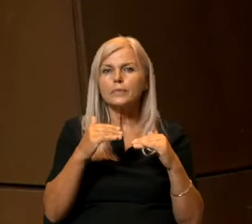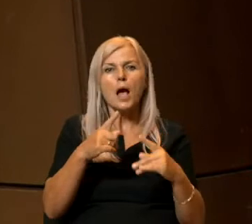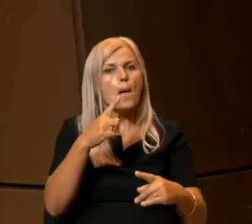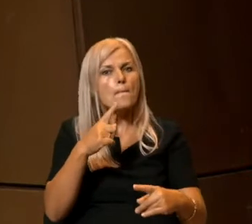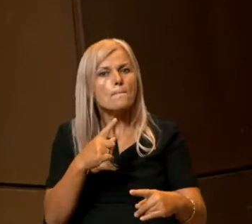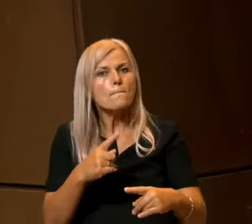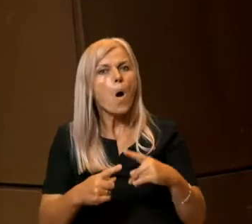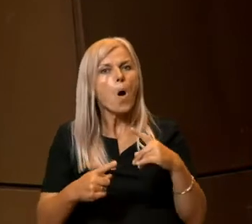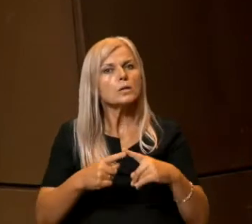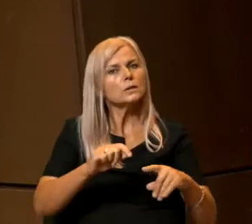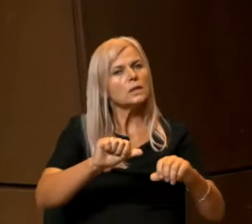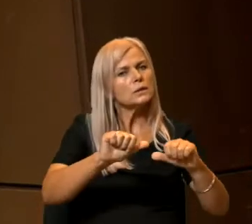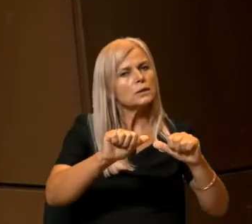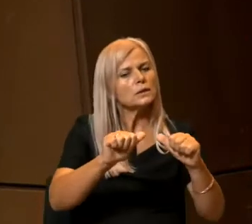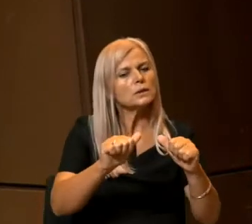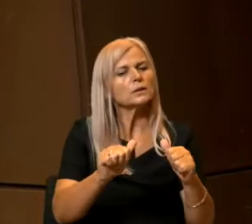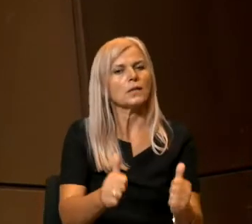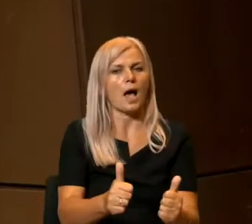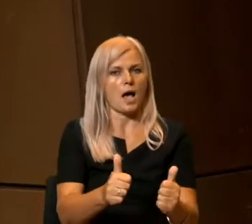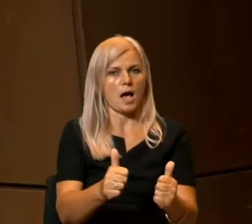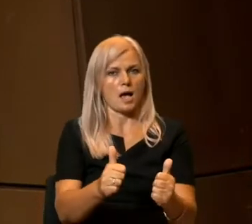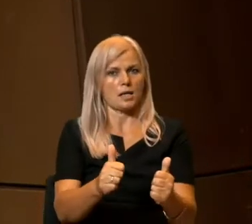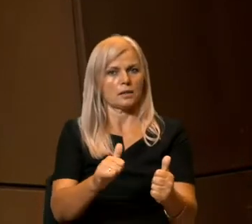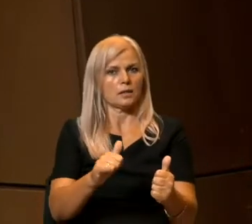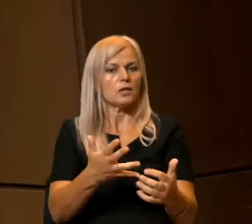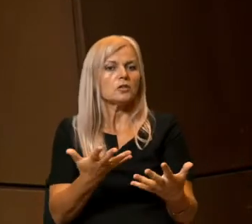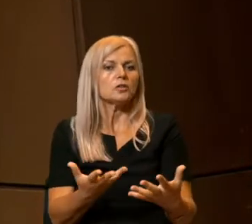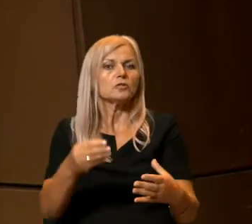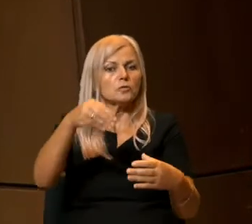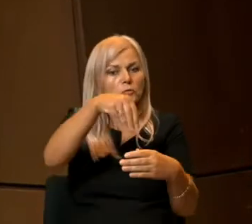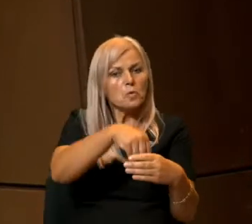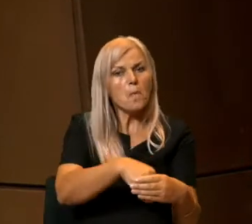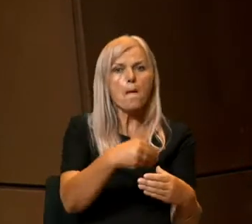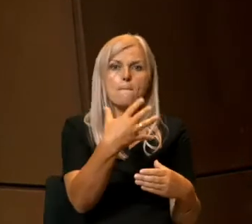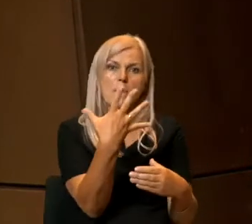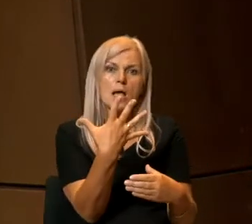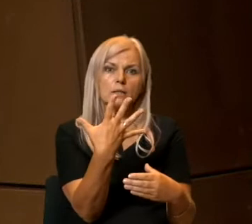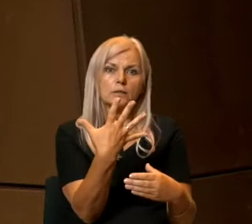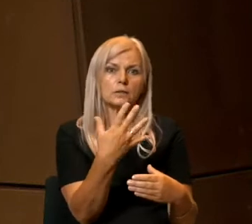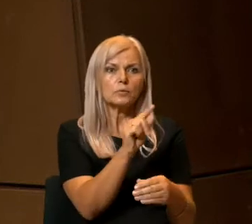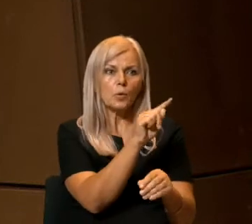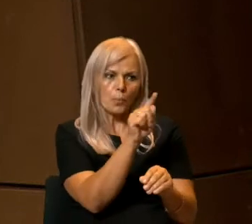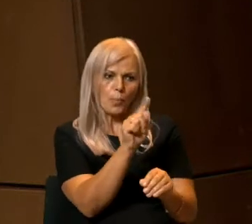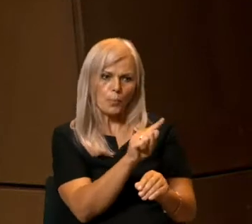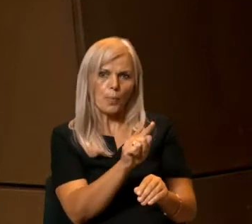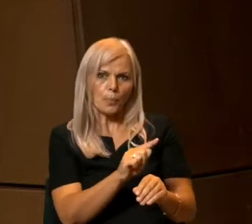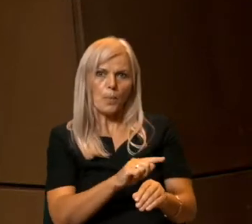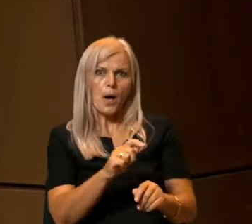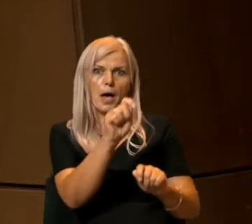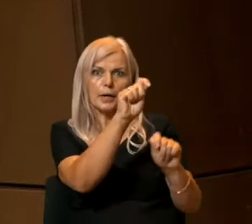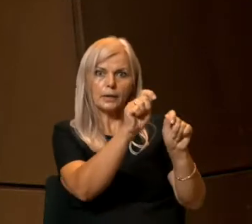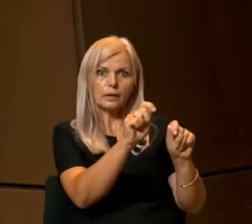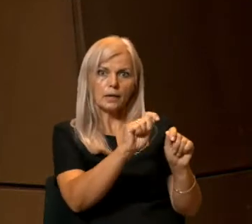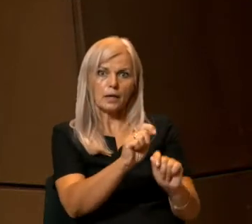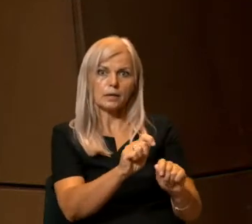polityczny stan rzeczy, w których istnieje 5 osi rezonansu